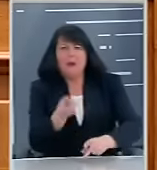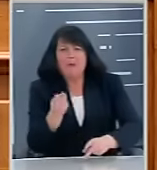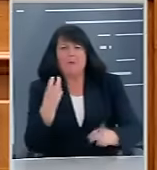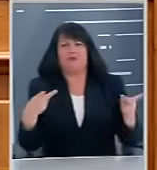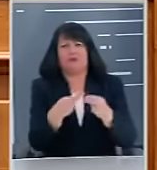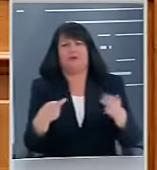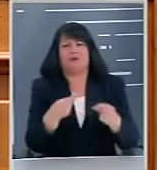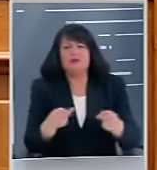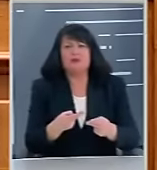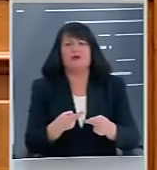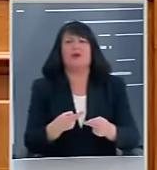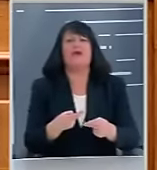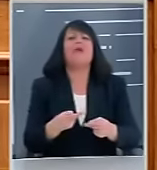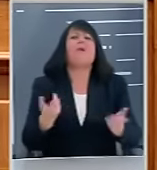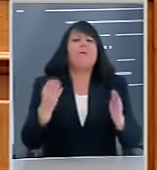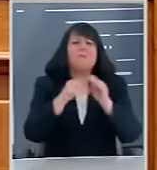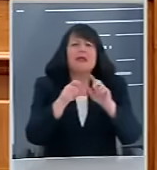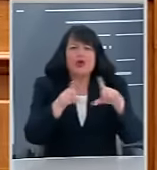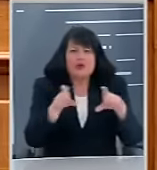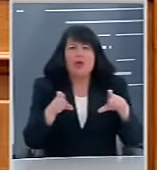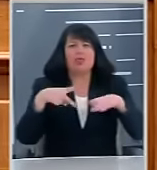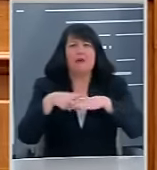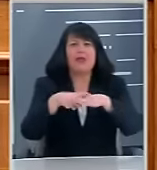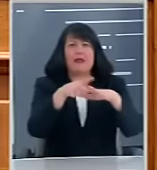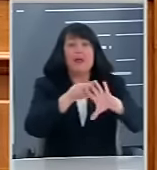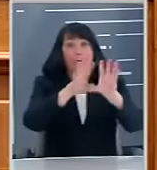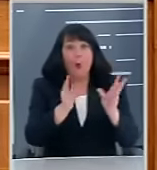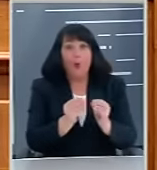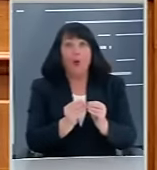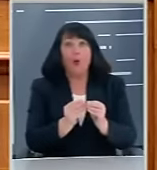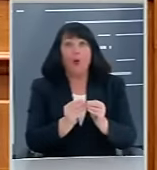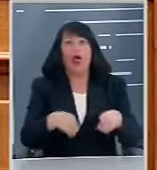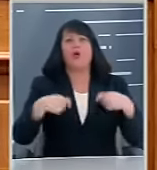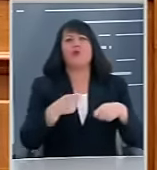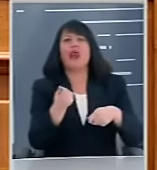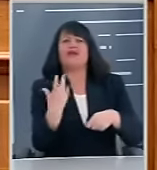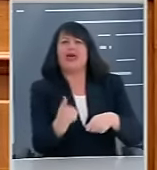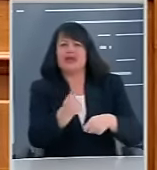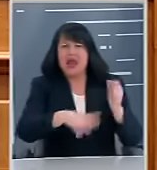αφού κουρέψατε τα πετοχικά ταμεία, αφού κουρέψατε δηλαδή ουσιαστικά τον πλούτο του ελληνικού λαού.